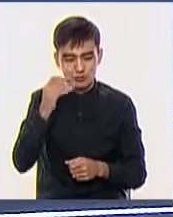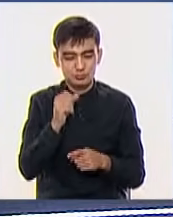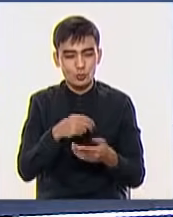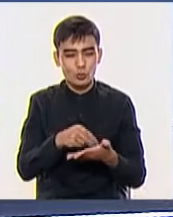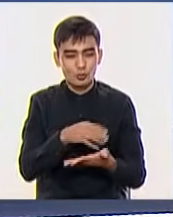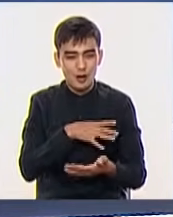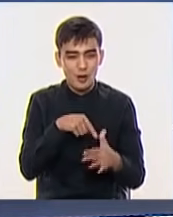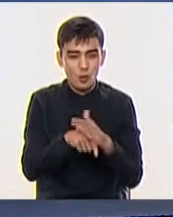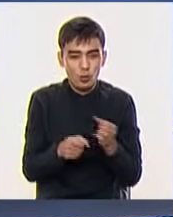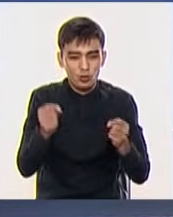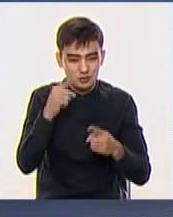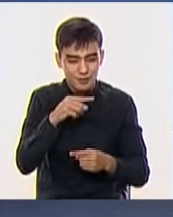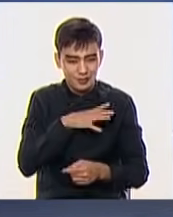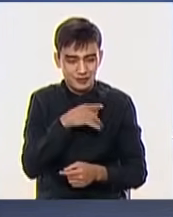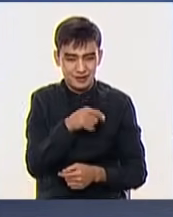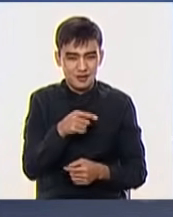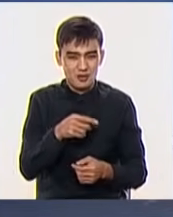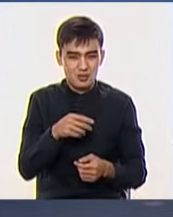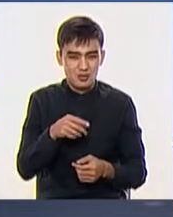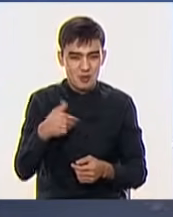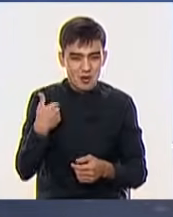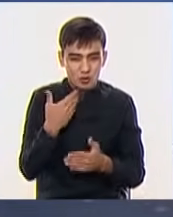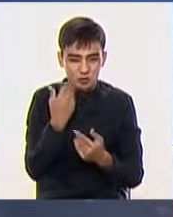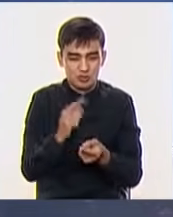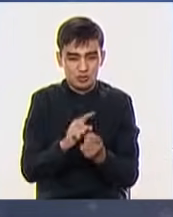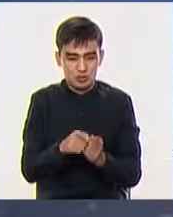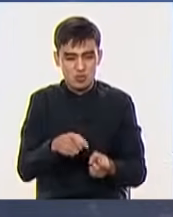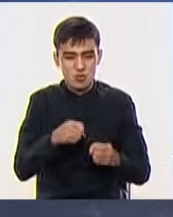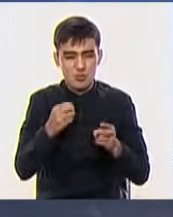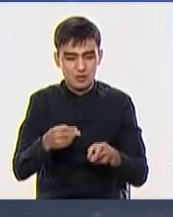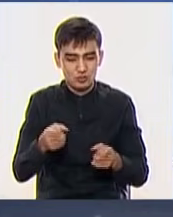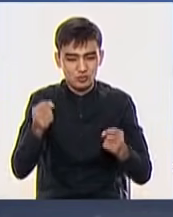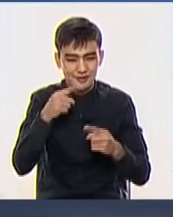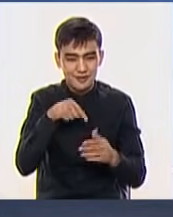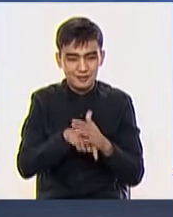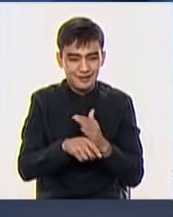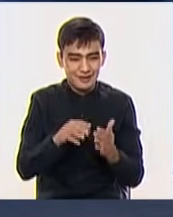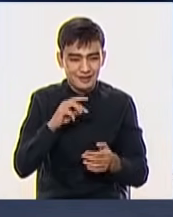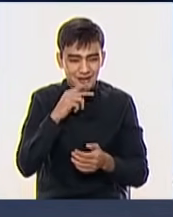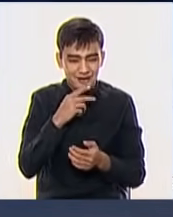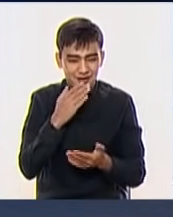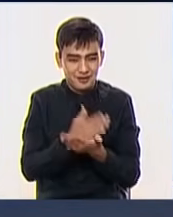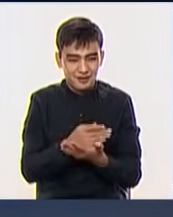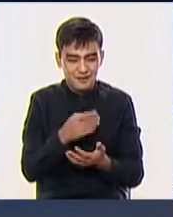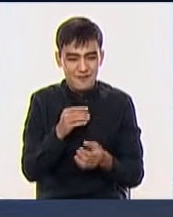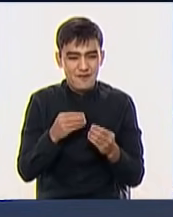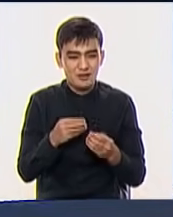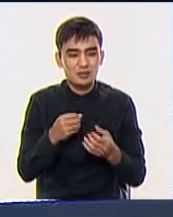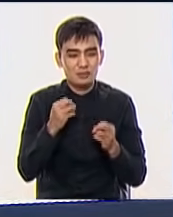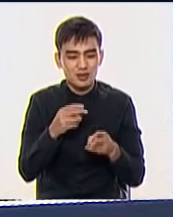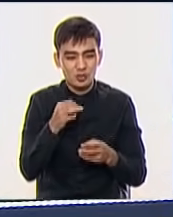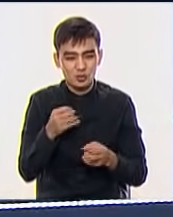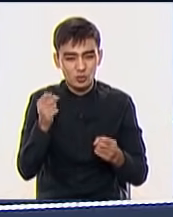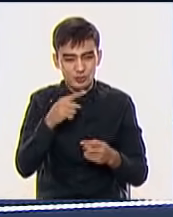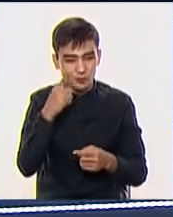итоге выяснилось, что жидкость не только бесполезна, но даже опасна. В ее составе нашли следы ядовитого вещества. Но